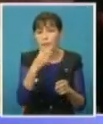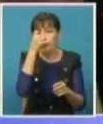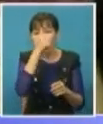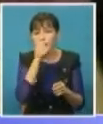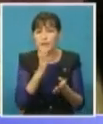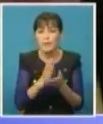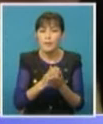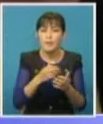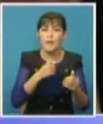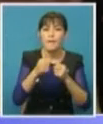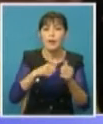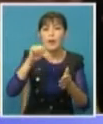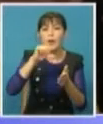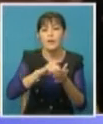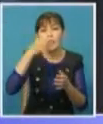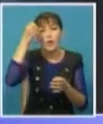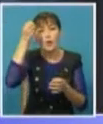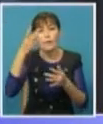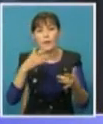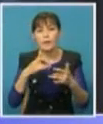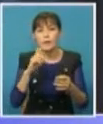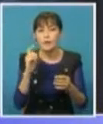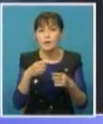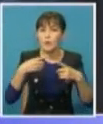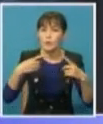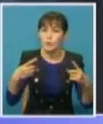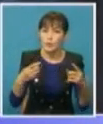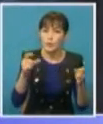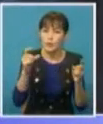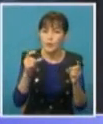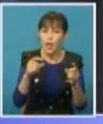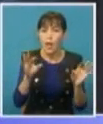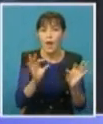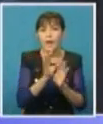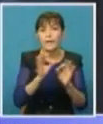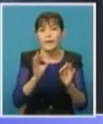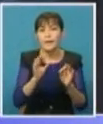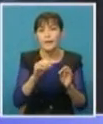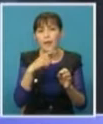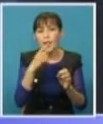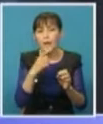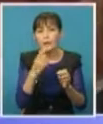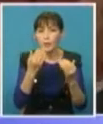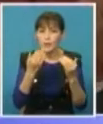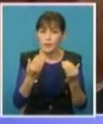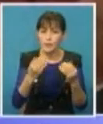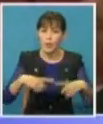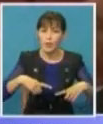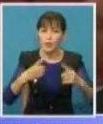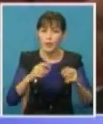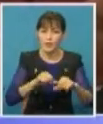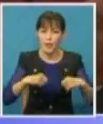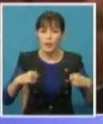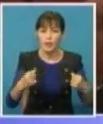болған. Байқауға қатысушылар дарынды талант иесінің түрлі кезеңдегі туындыларын шырқады. Ал олардың қарым қабілетін арнайы құрылған